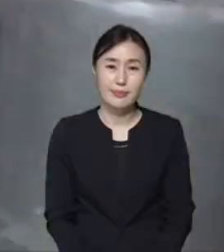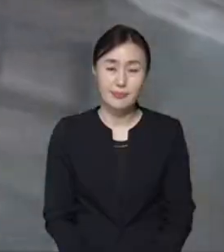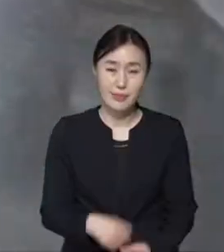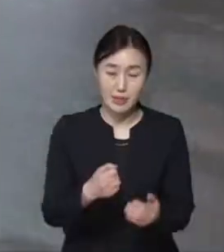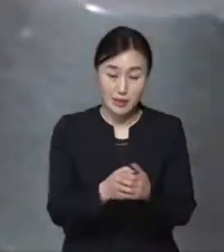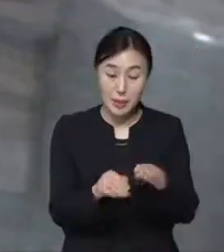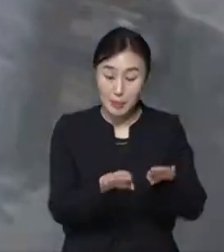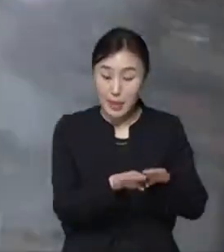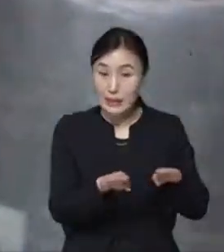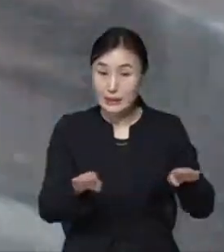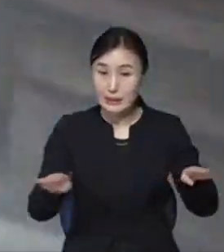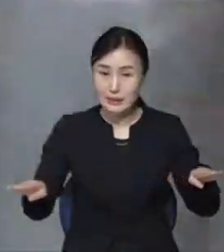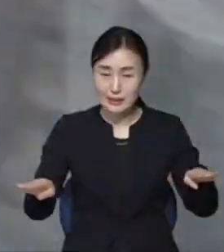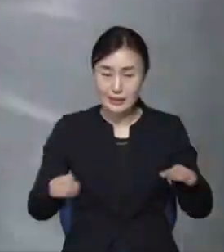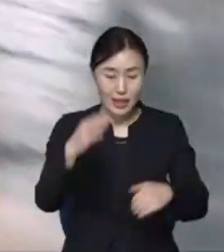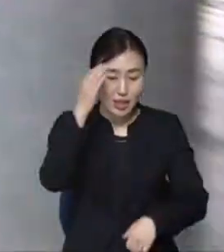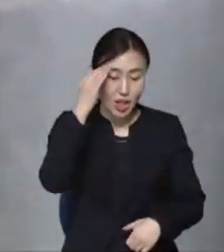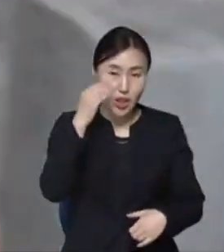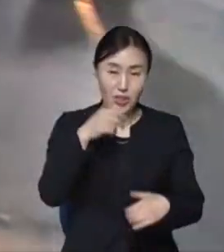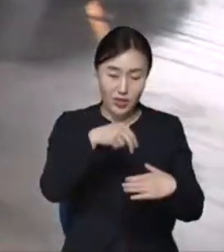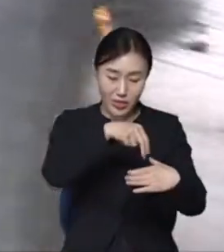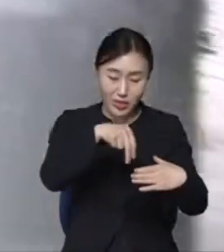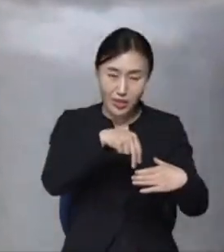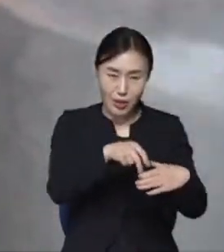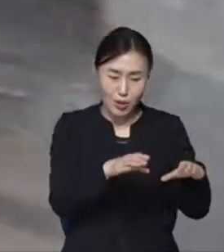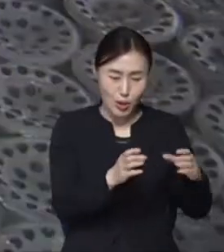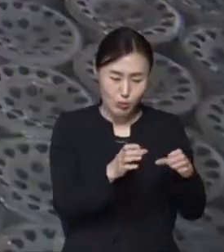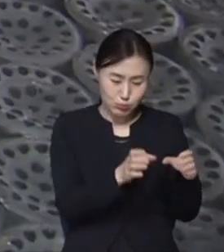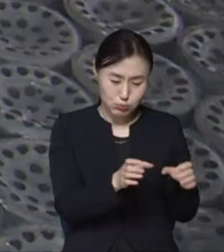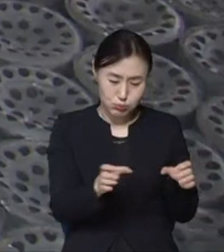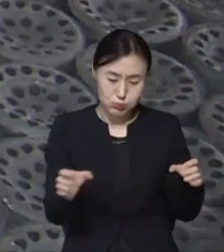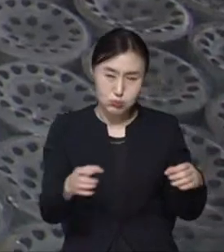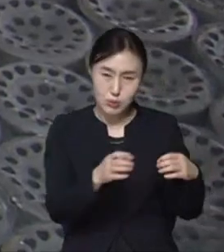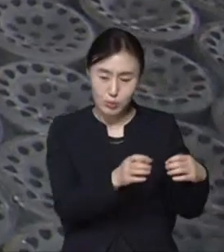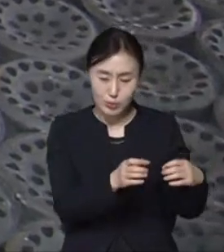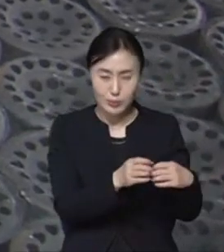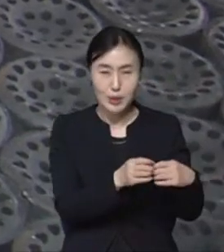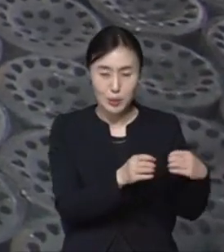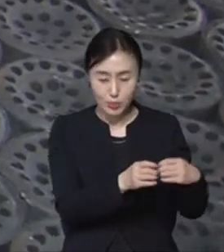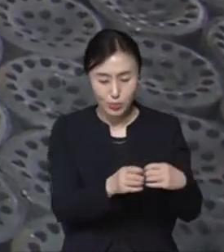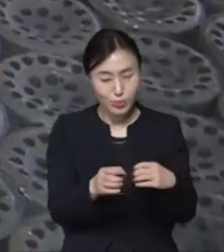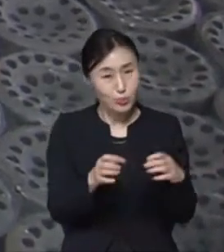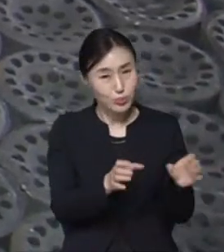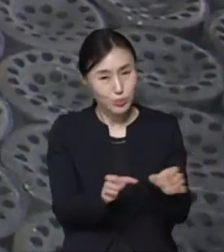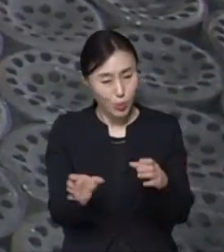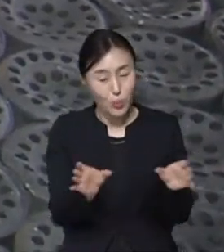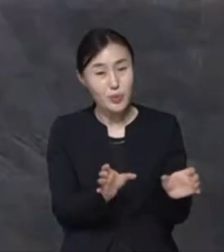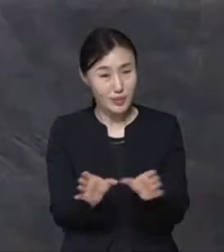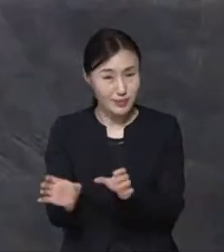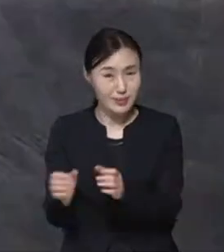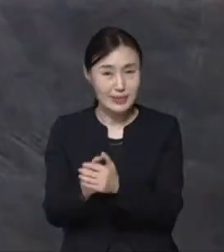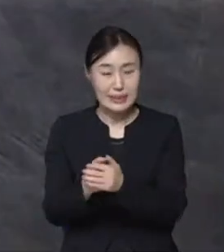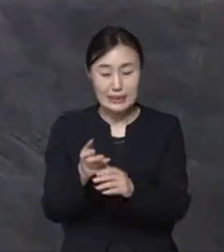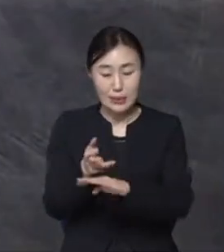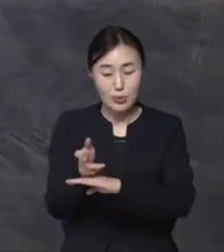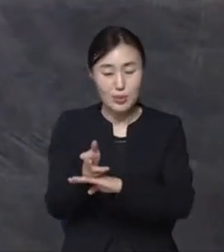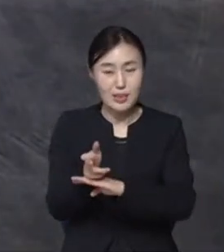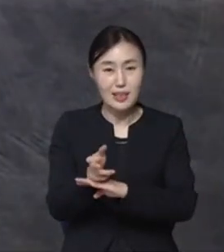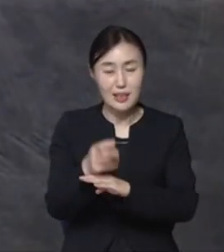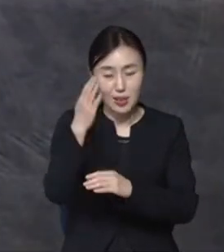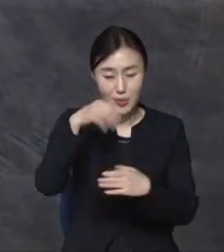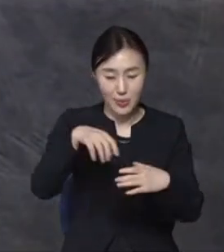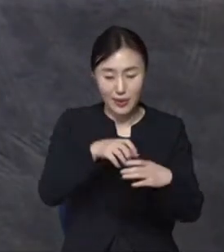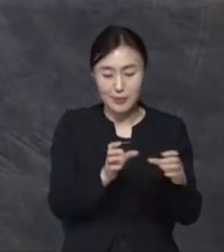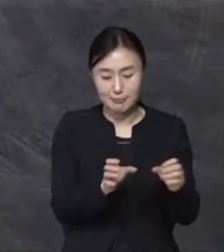컨베이어 벨트를 따라 연탄 수백 장이 줄줄이 찍혀 나오고 화물차엔 차곡차곡 연탄이 쌓입니다. 실린 연탄은 광주